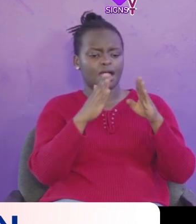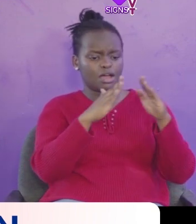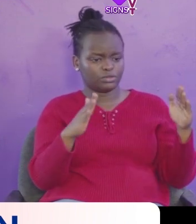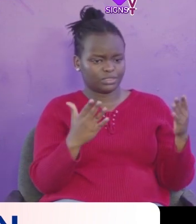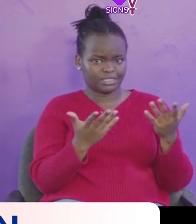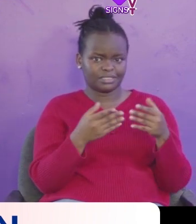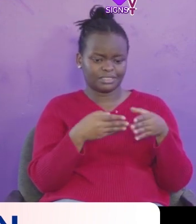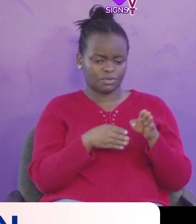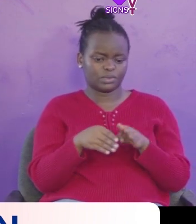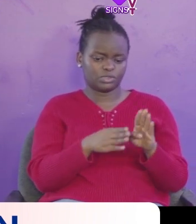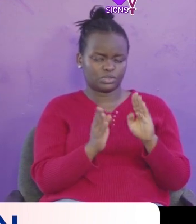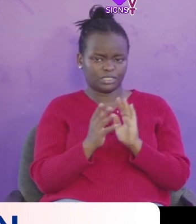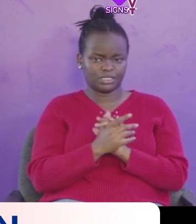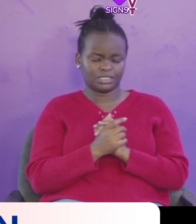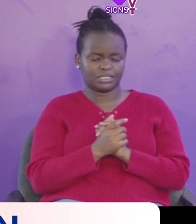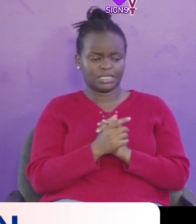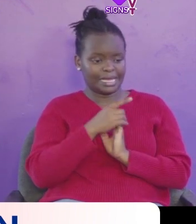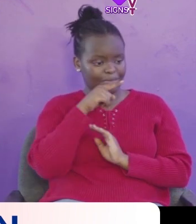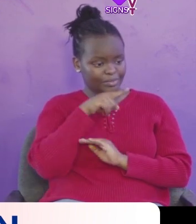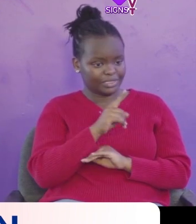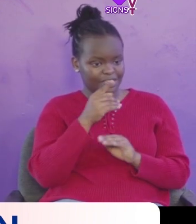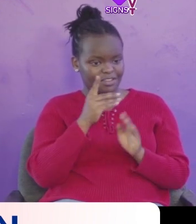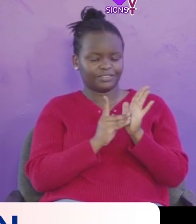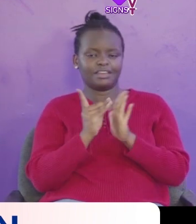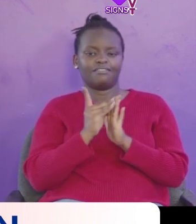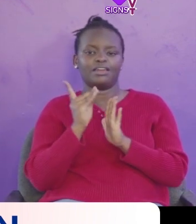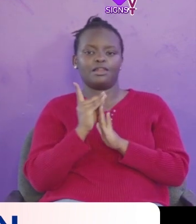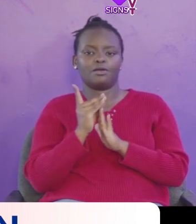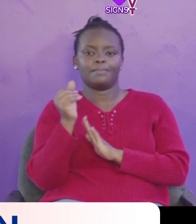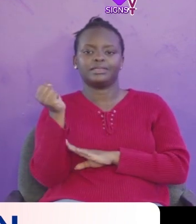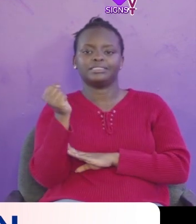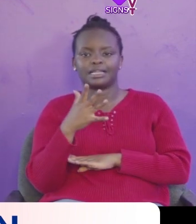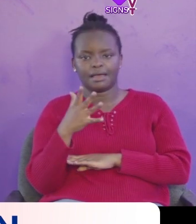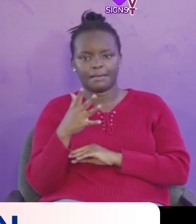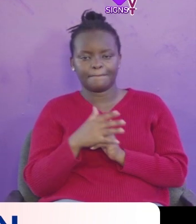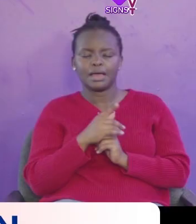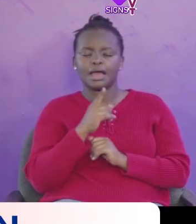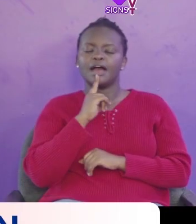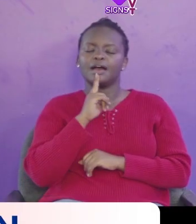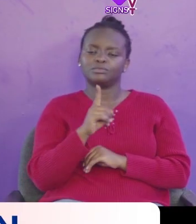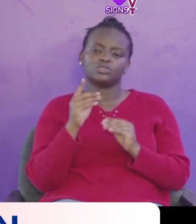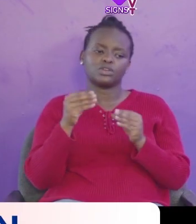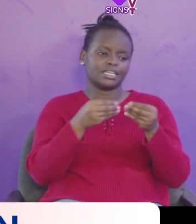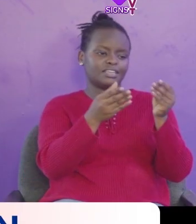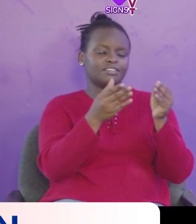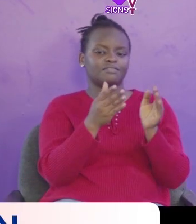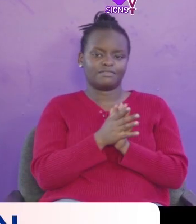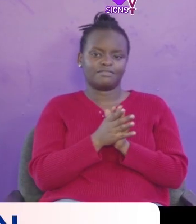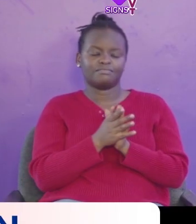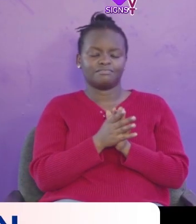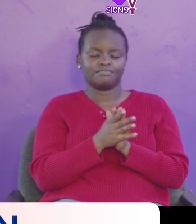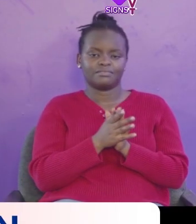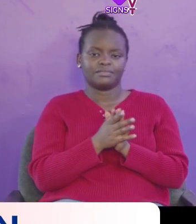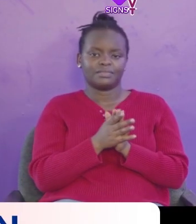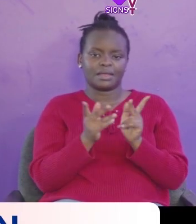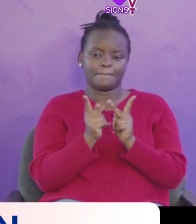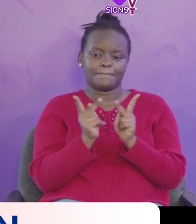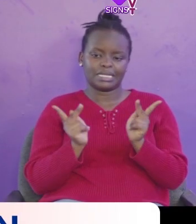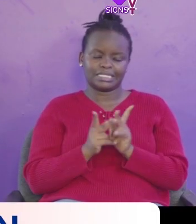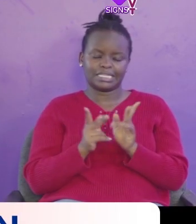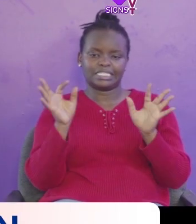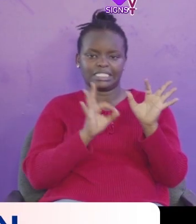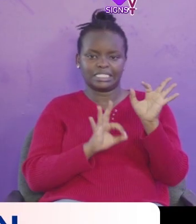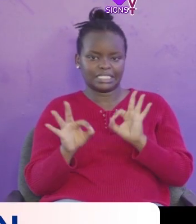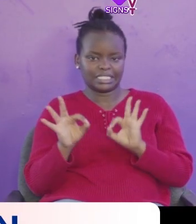si ndio? Wenyewe wa upgrade Islam. I'm sure if you give them Mukuru structure owners time